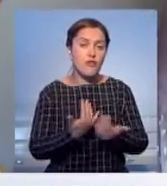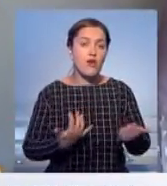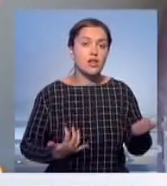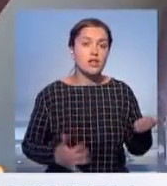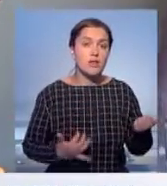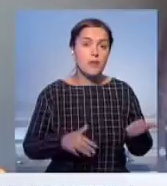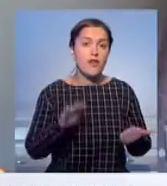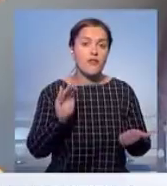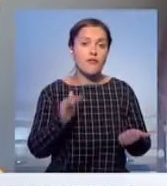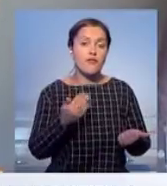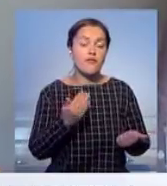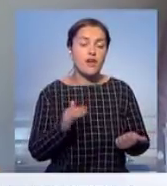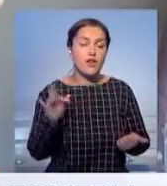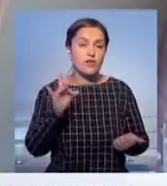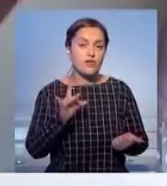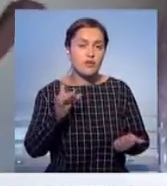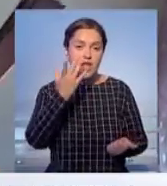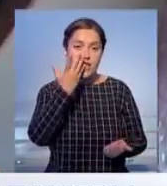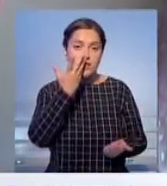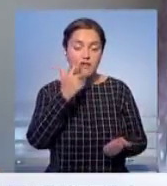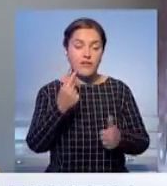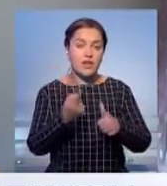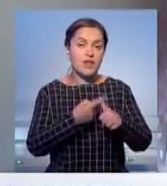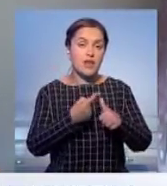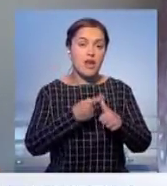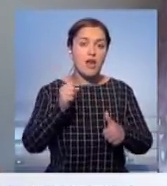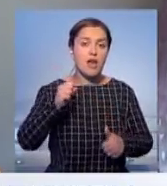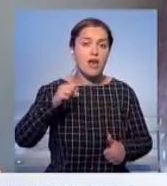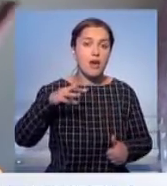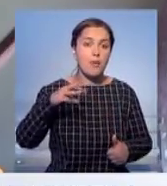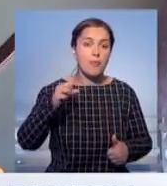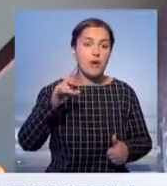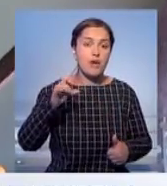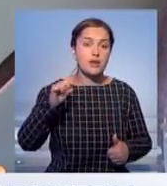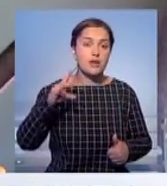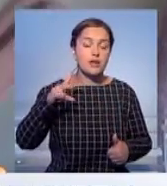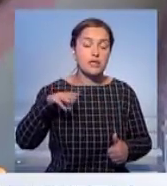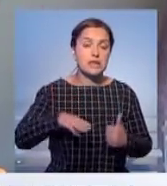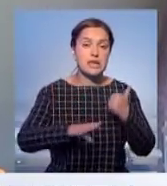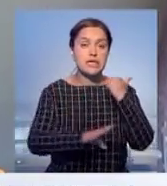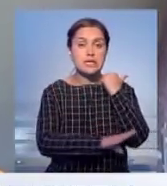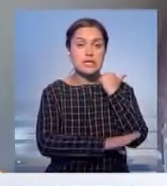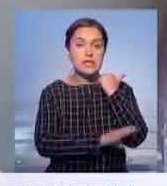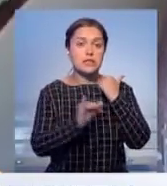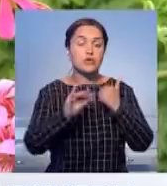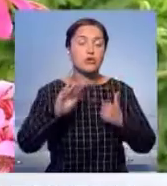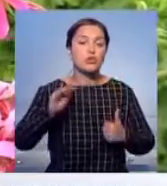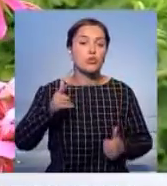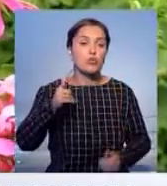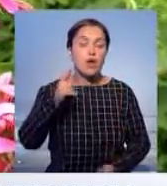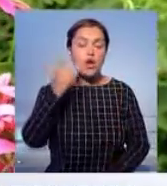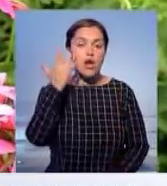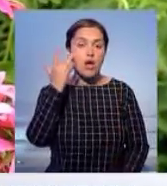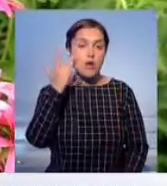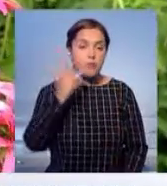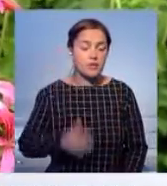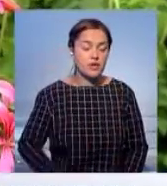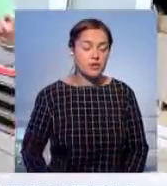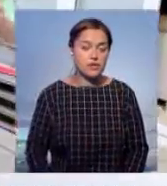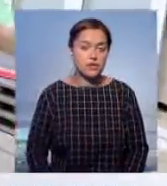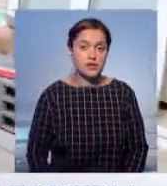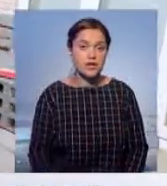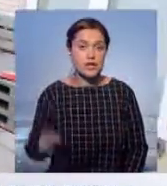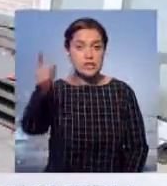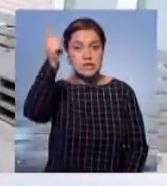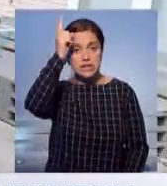будет фиолетово-розовая дамбра. Называется амарант дерево, это из Южной Америки. Владимир Готман –